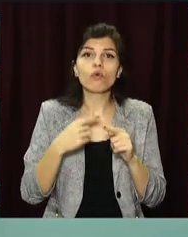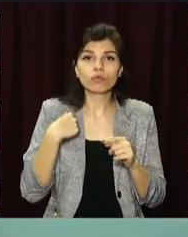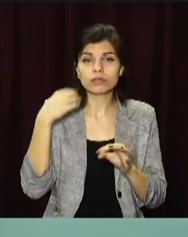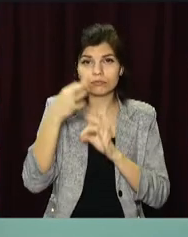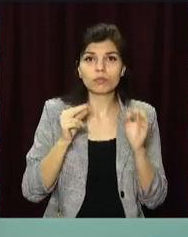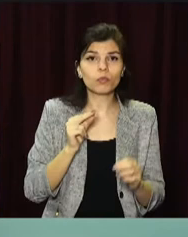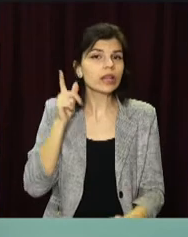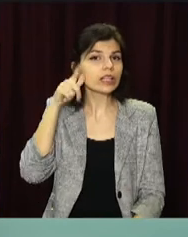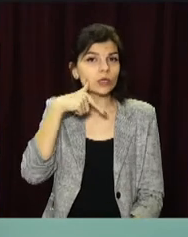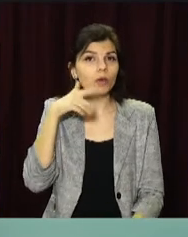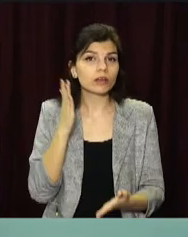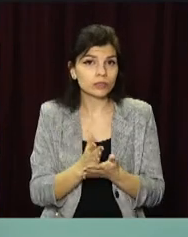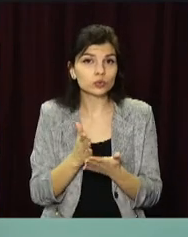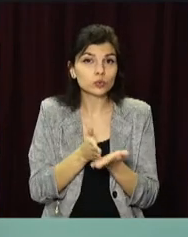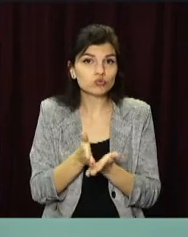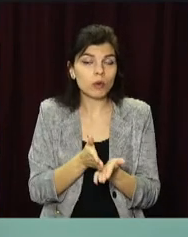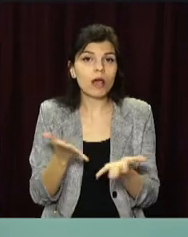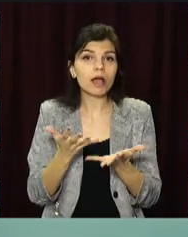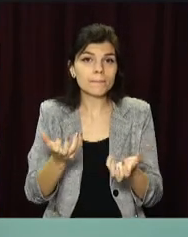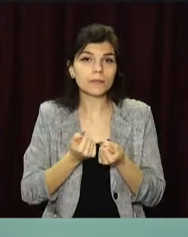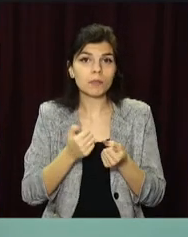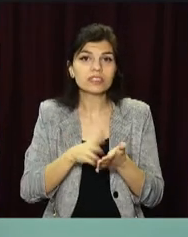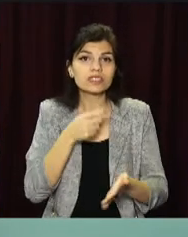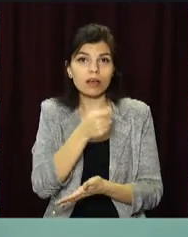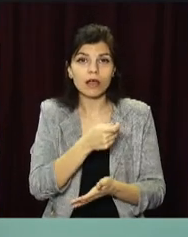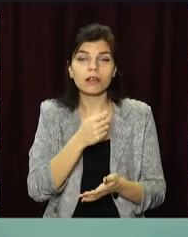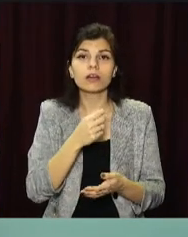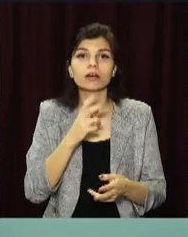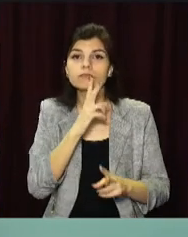працює диспетчерська служба, яка приймає